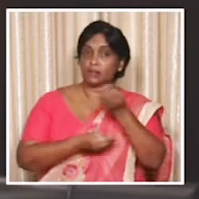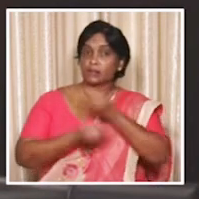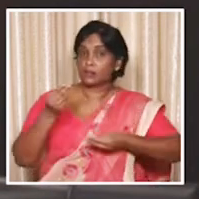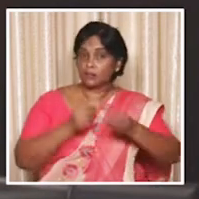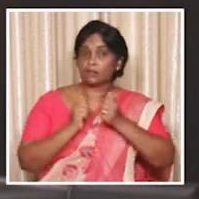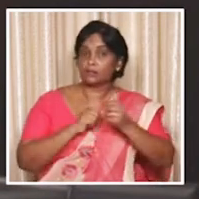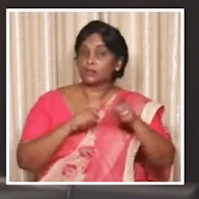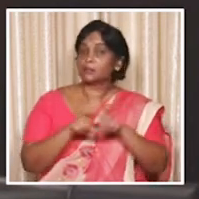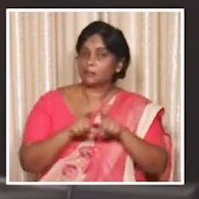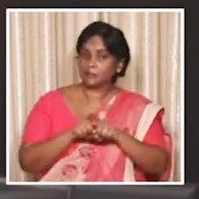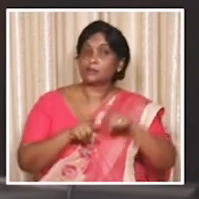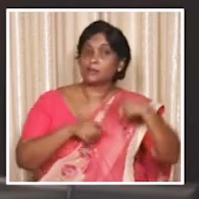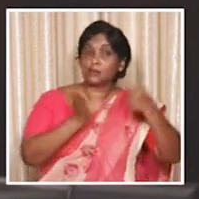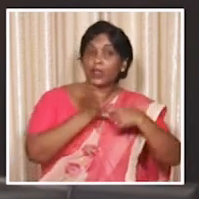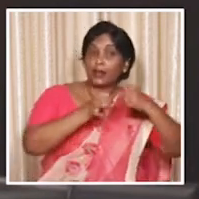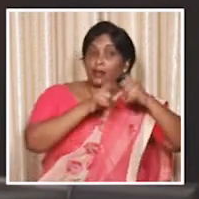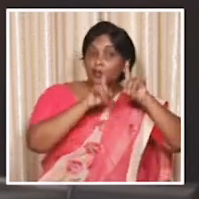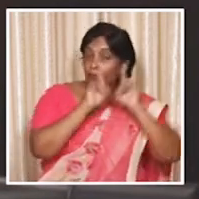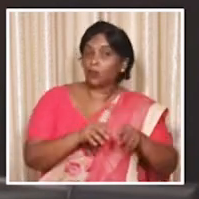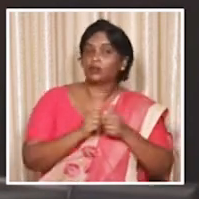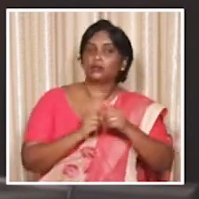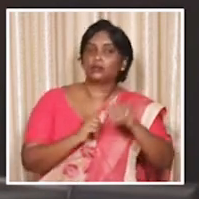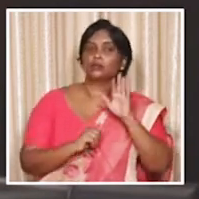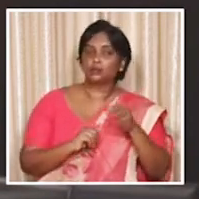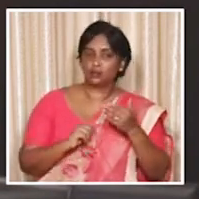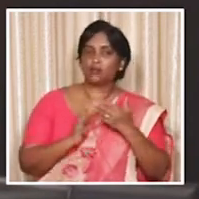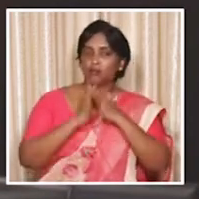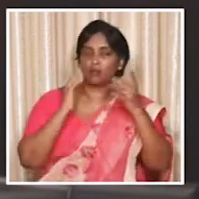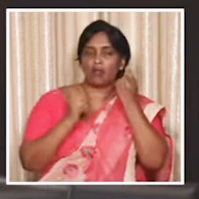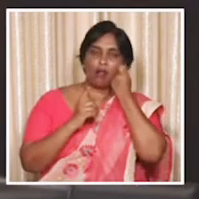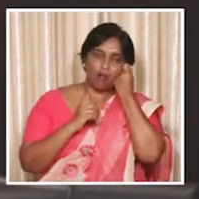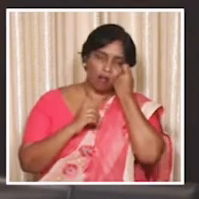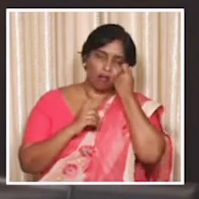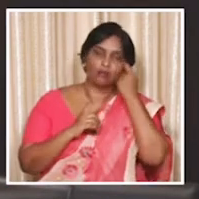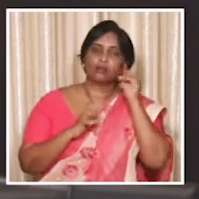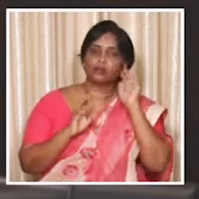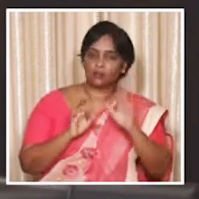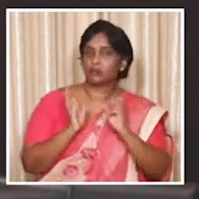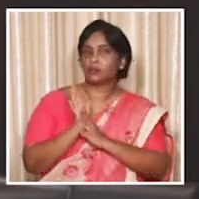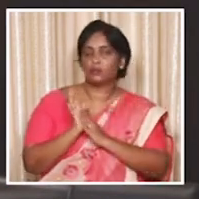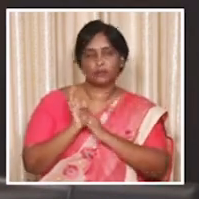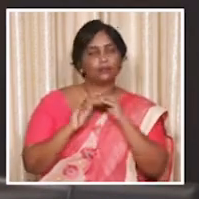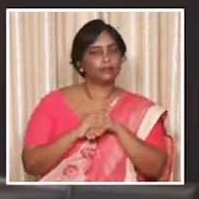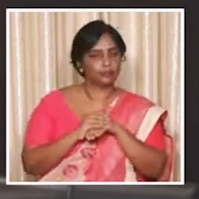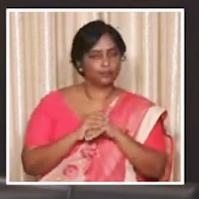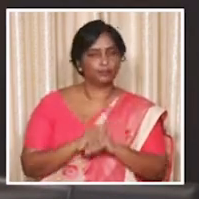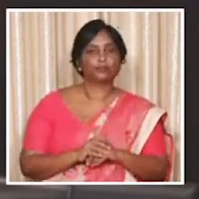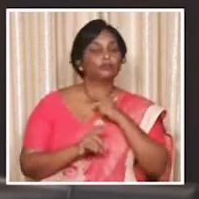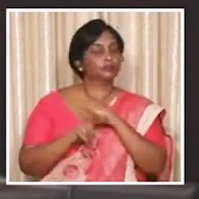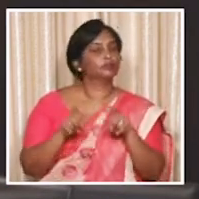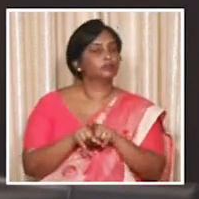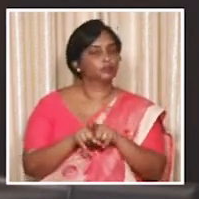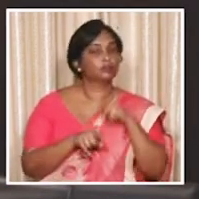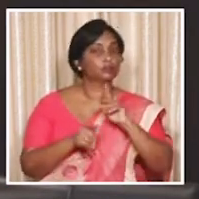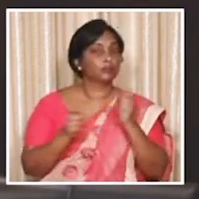සිද්ධ වෙන ආකාරයකට අනිකුත් ප්‍රොකියුමන්ට් සිද්ධ වෙන ආකාරයට සිද්ධ විය යුතුයි කියන බොහෝ දෙනාගේ අදහස් මේ කමිටුව හරහා ඉදිරිපත් වුණා. ඒ වගේම